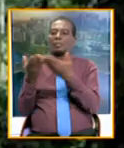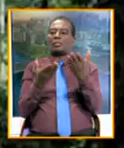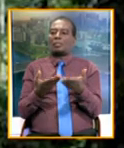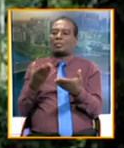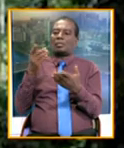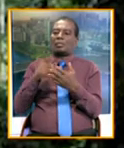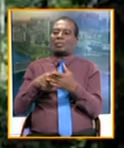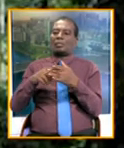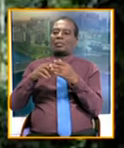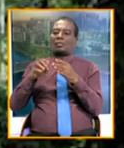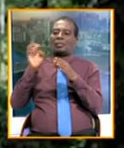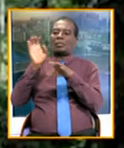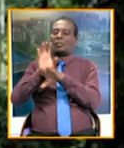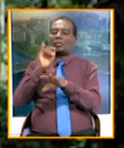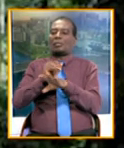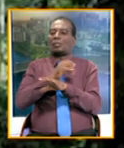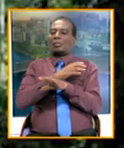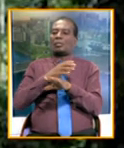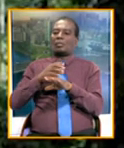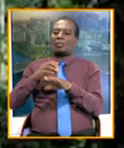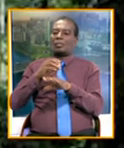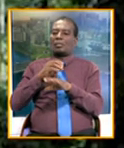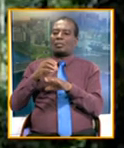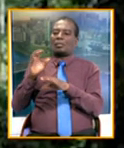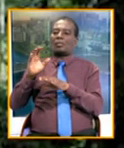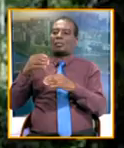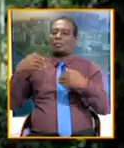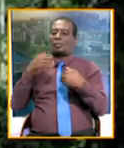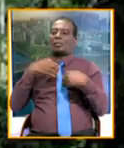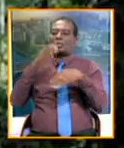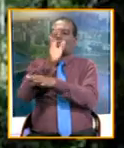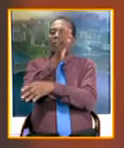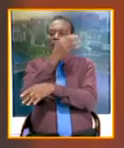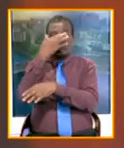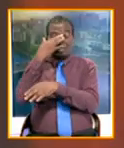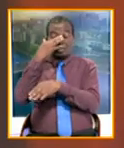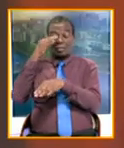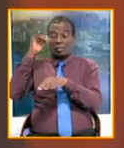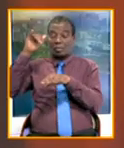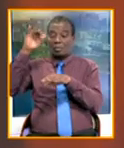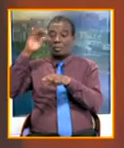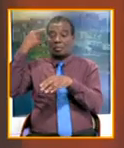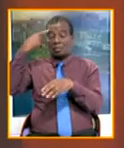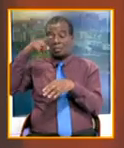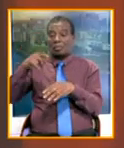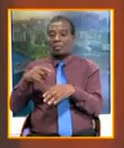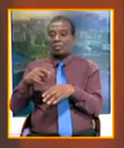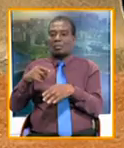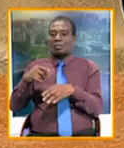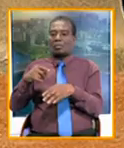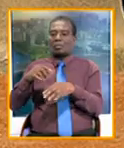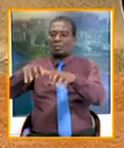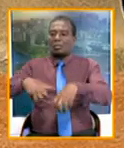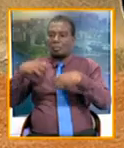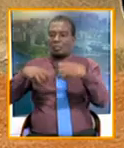à l'Office ivoirien des parcs et réserves naturelles. En ce qui concerne le secteur de la culture, notre